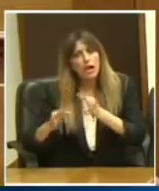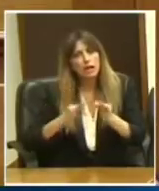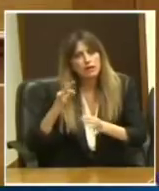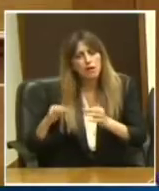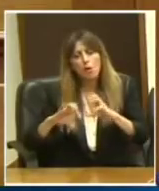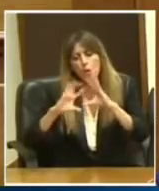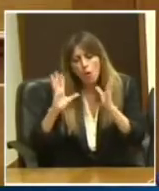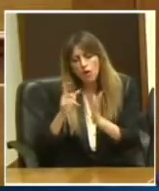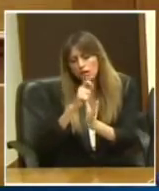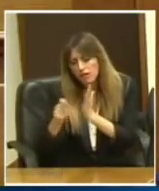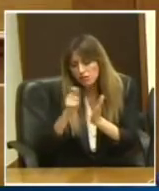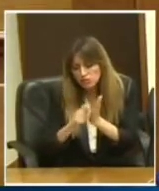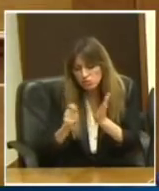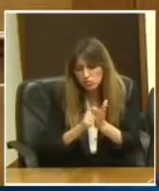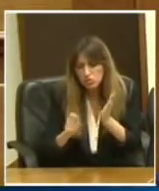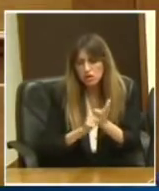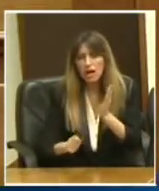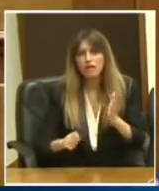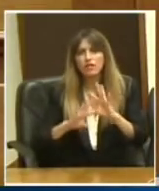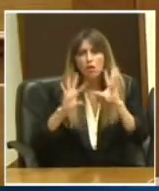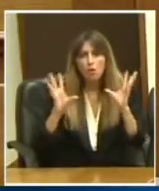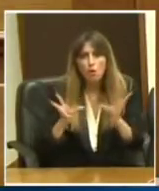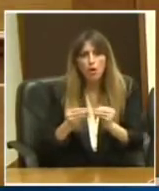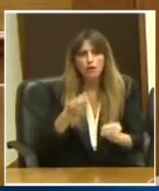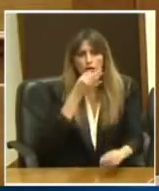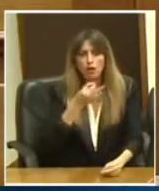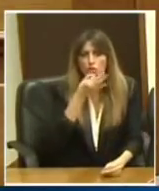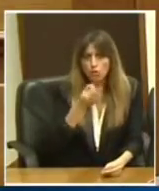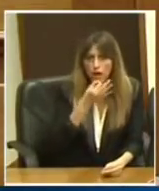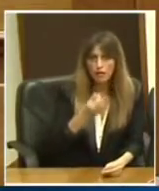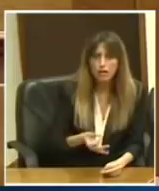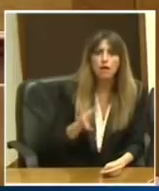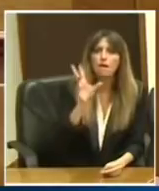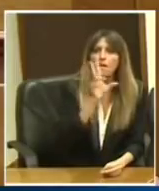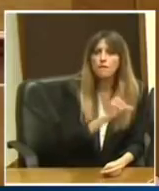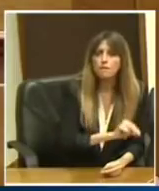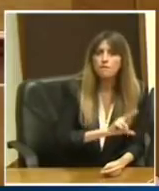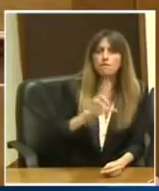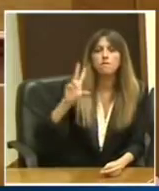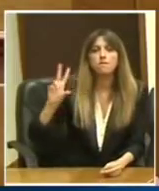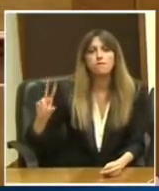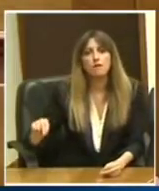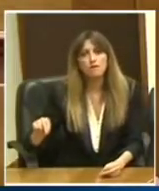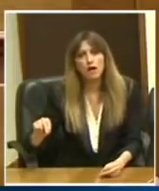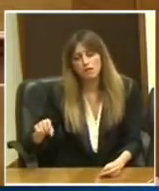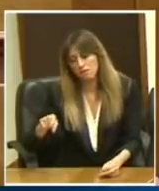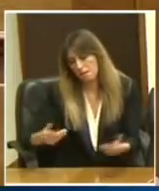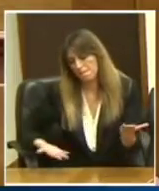αναγράφει, στην πρόταση που κατέθεσε, στην πρόταση δυσπιστίας εναντίον της κυβέρνησης.